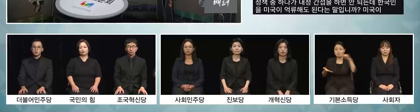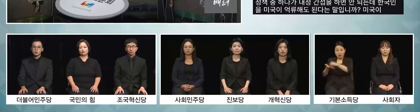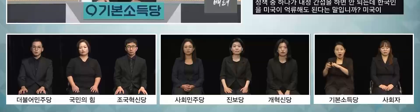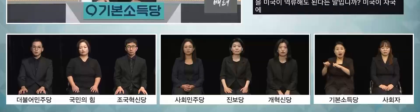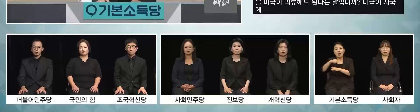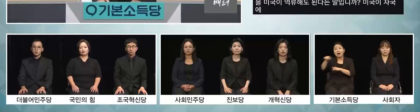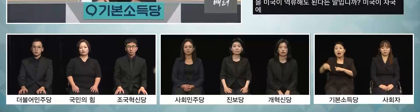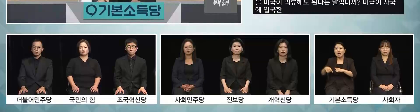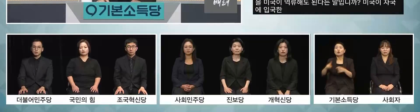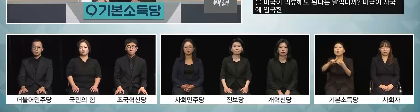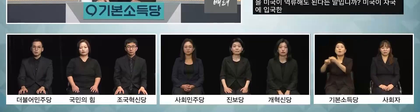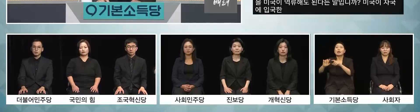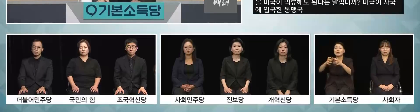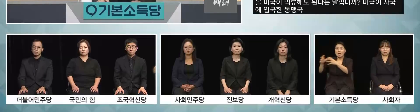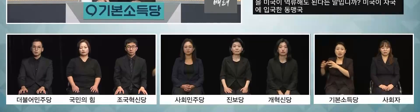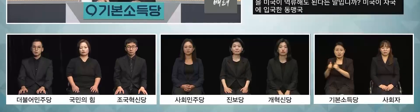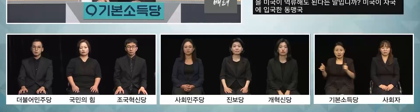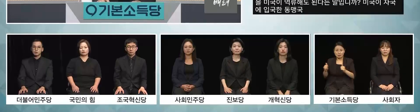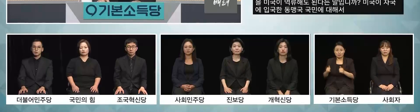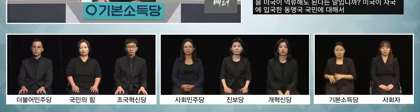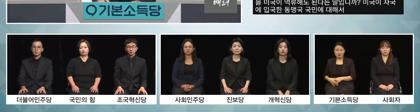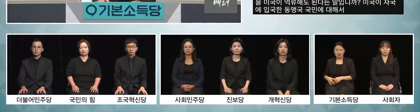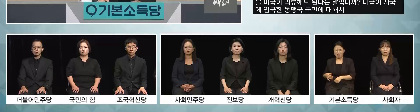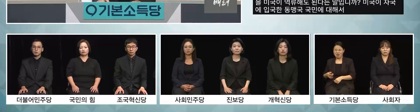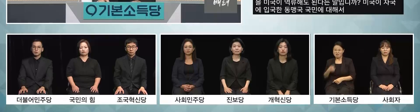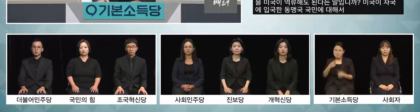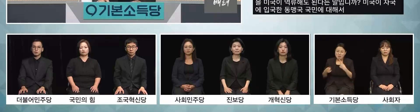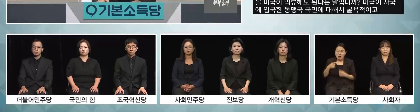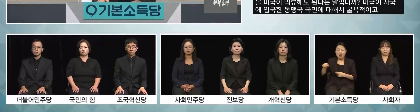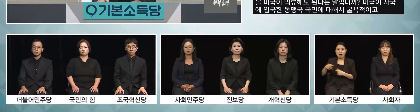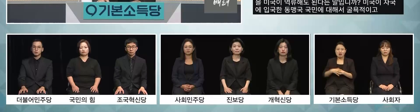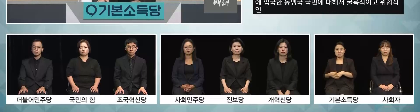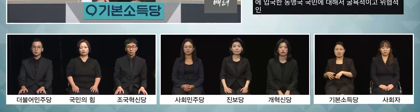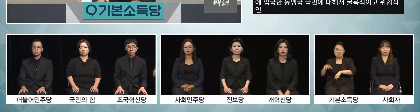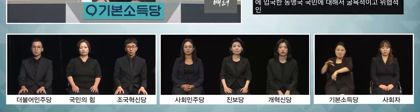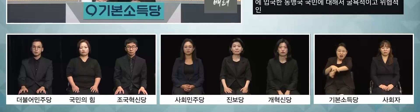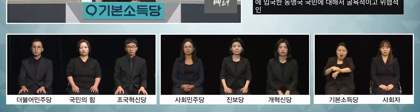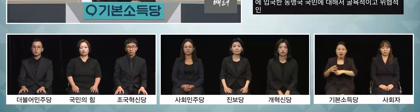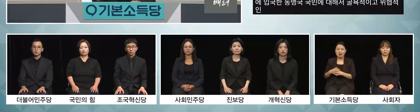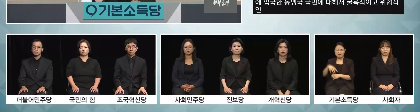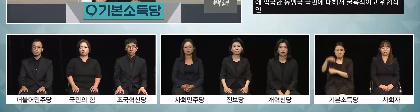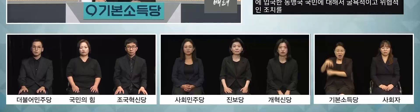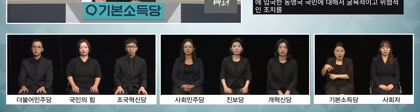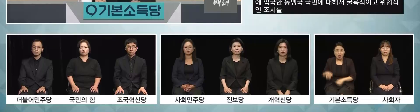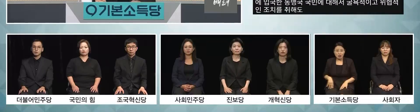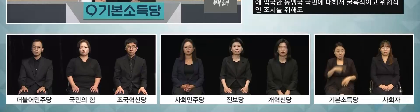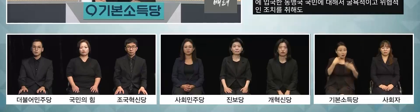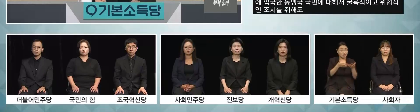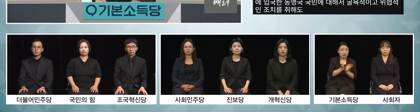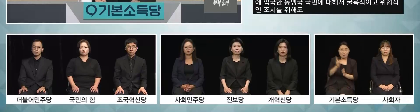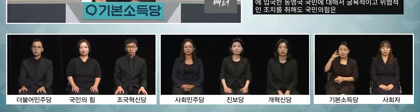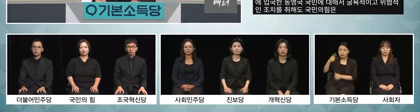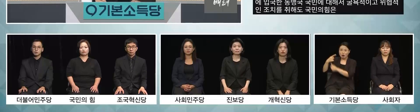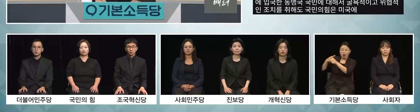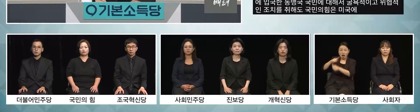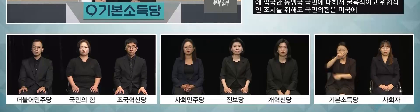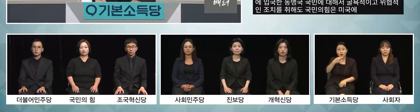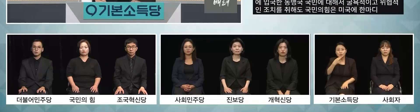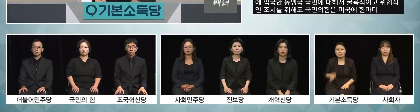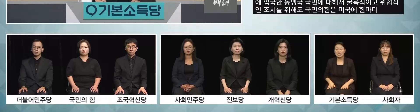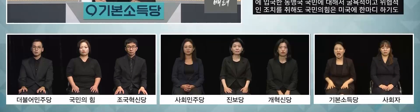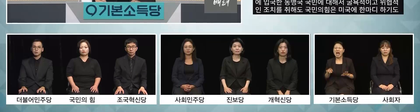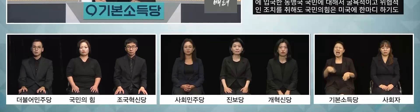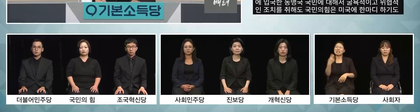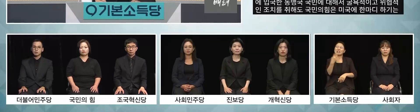국민에 대해서 굴욕적이고 위협적인 조치를 취했는데도 국민의힘은 미국에 한마디 하기는커녕 이게 다